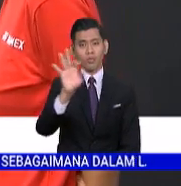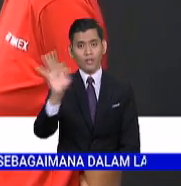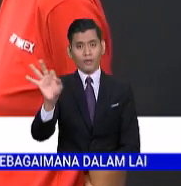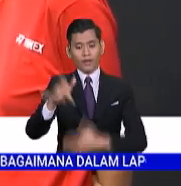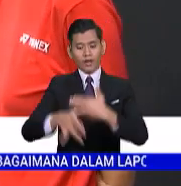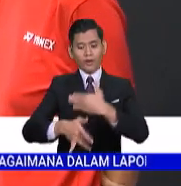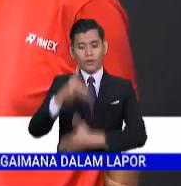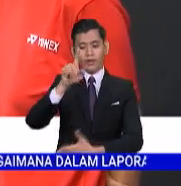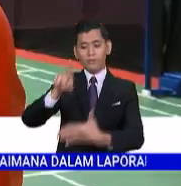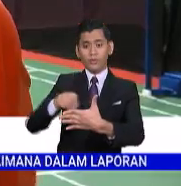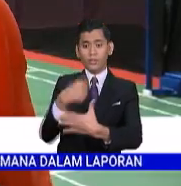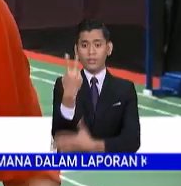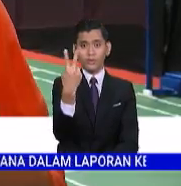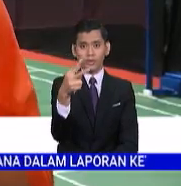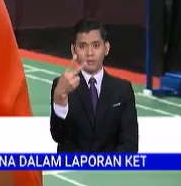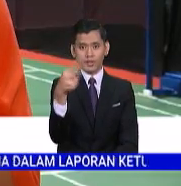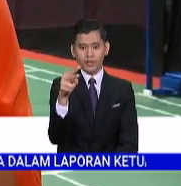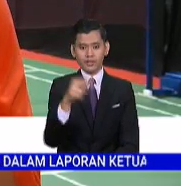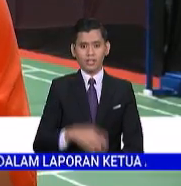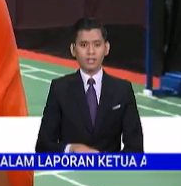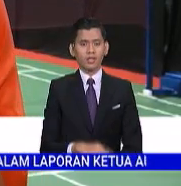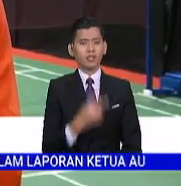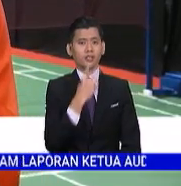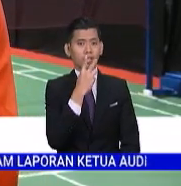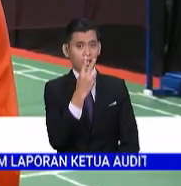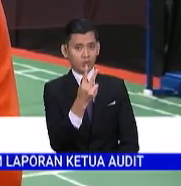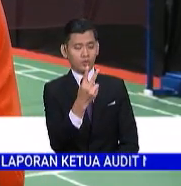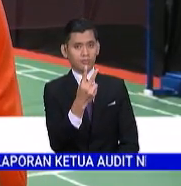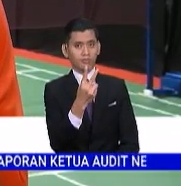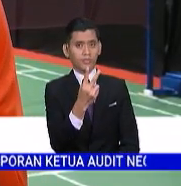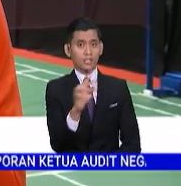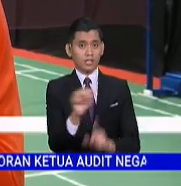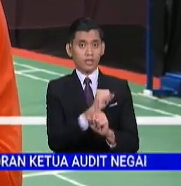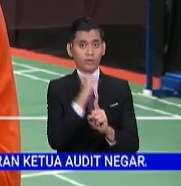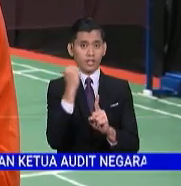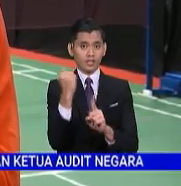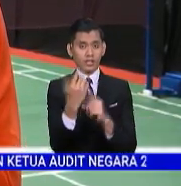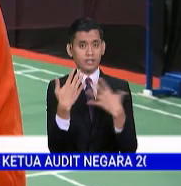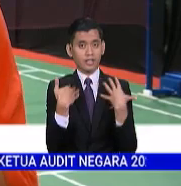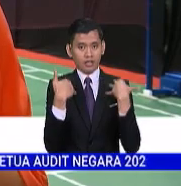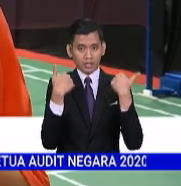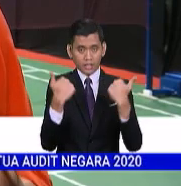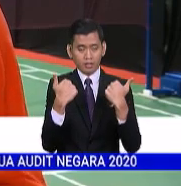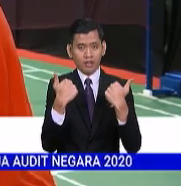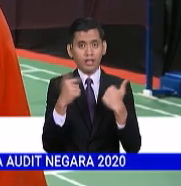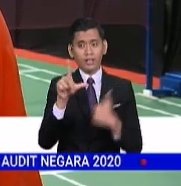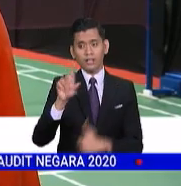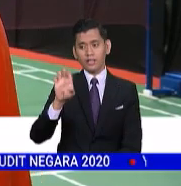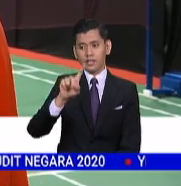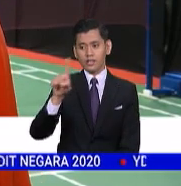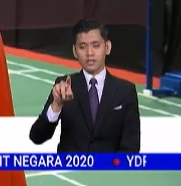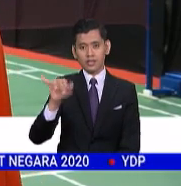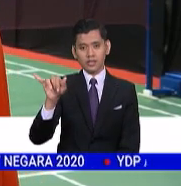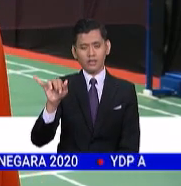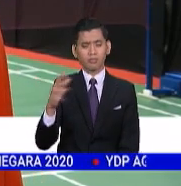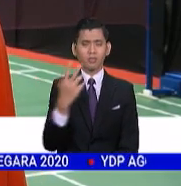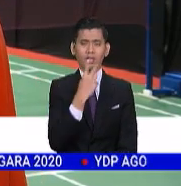ini. Tengok condition berapa hari ini, lepas itu few days sudah